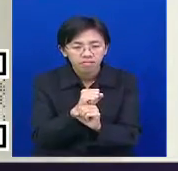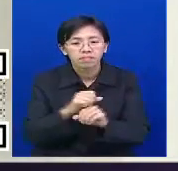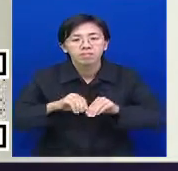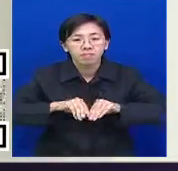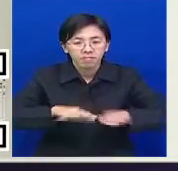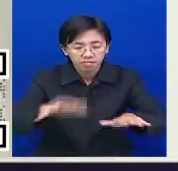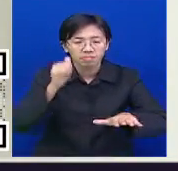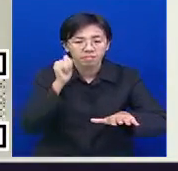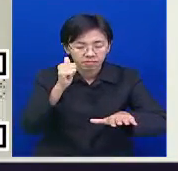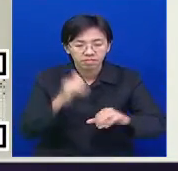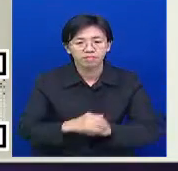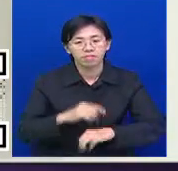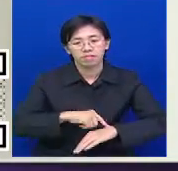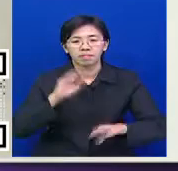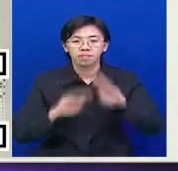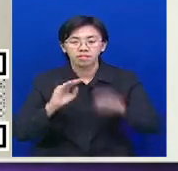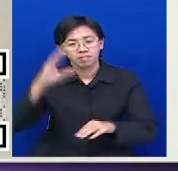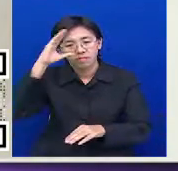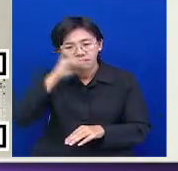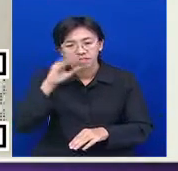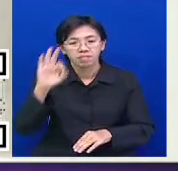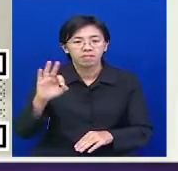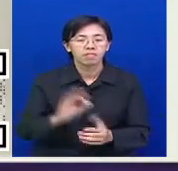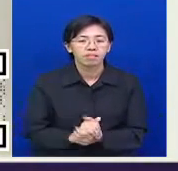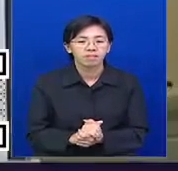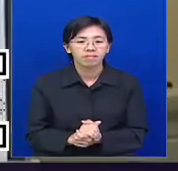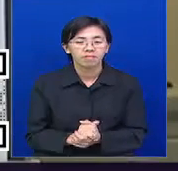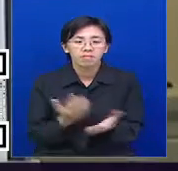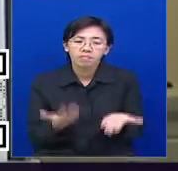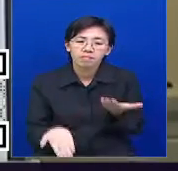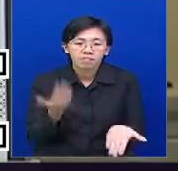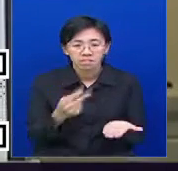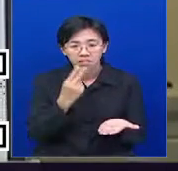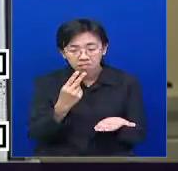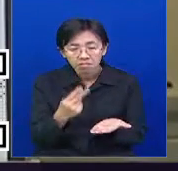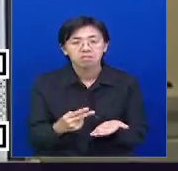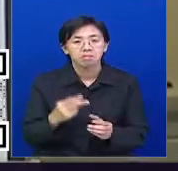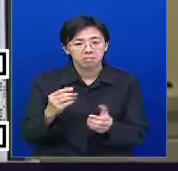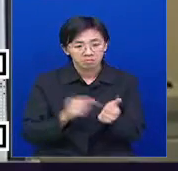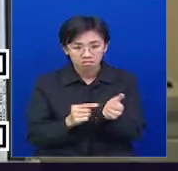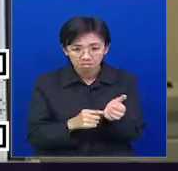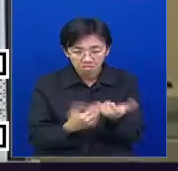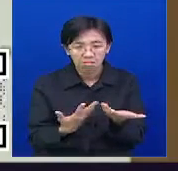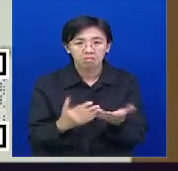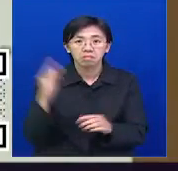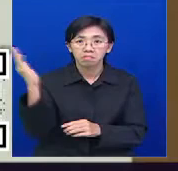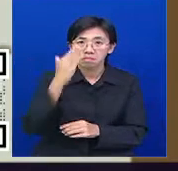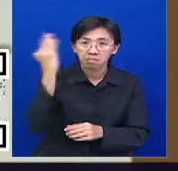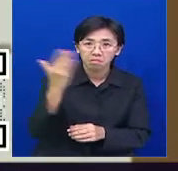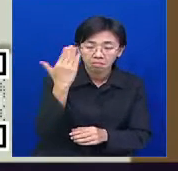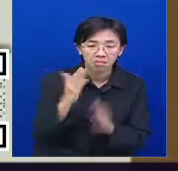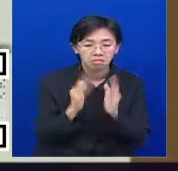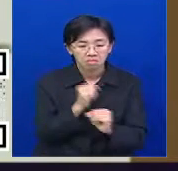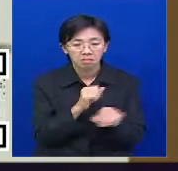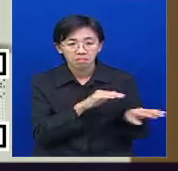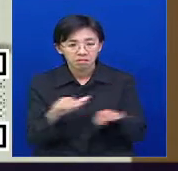อย่างไม่เป็นทางการได้ในเวลาประมาณ 21 นาฬิกาแต่ว่าขึ้นอยู่กับสภาพของสัญญาณโทรศัพท์สภาพอากาศรวมถึงความพร้อมของบุคล